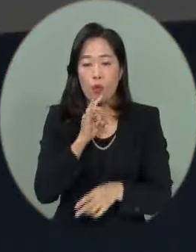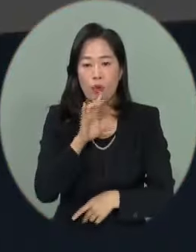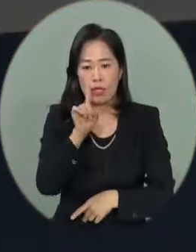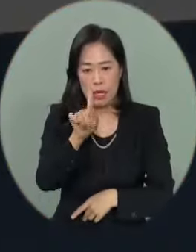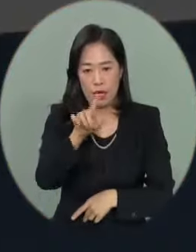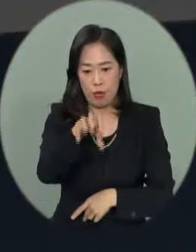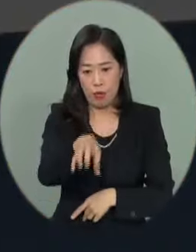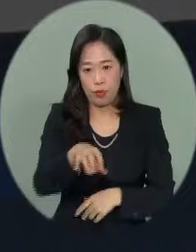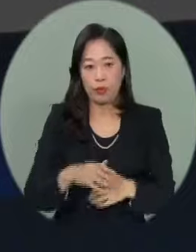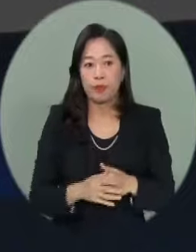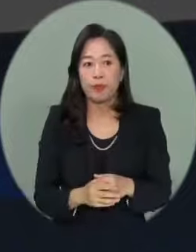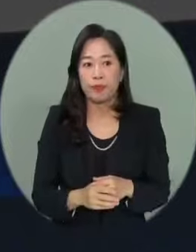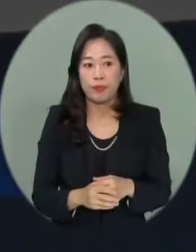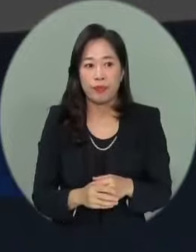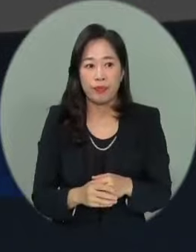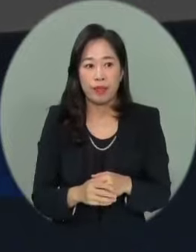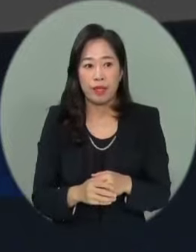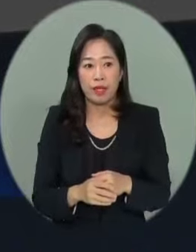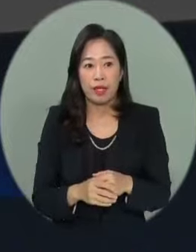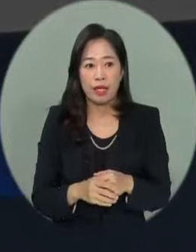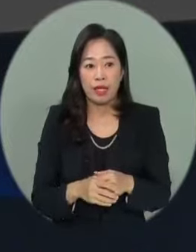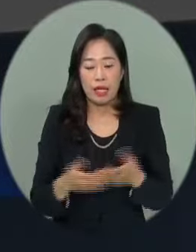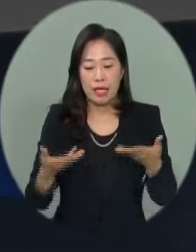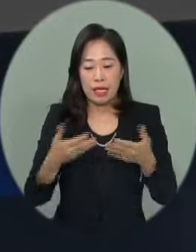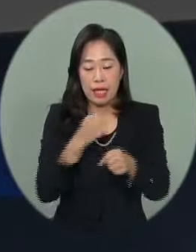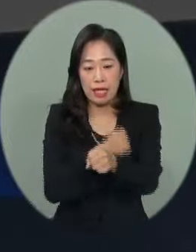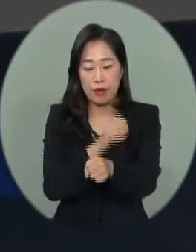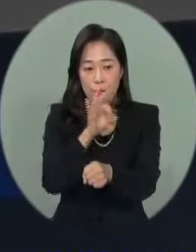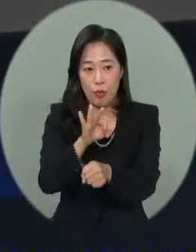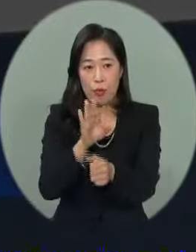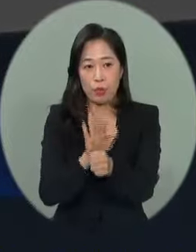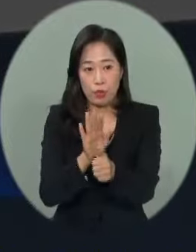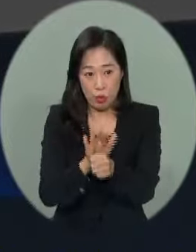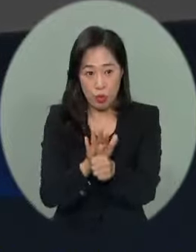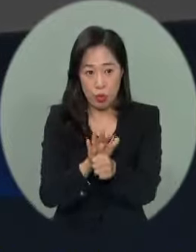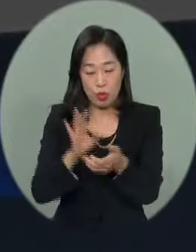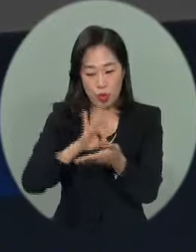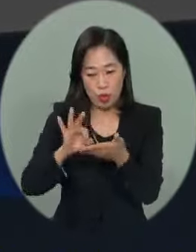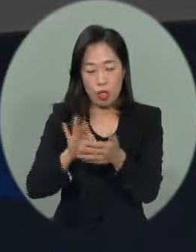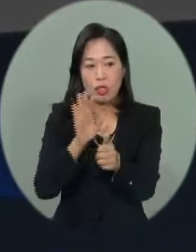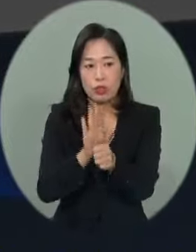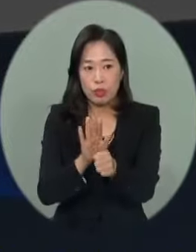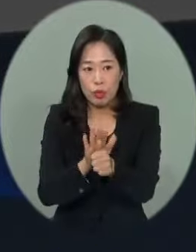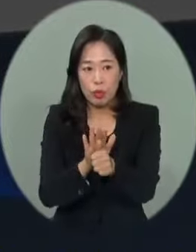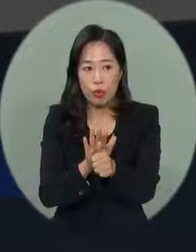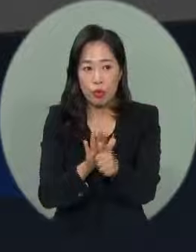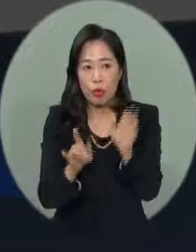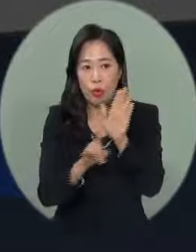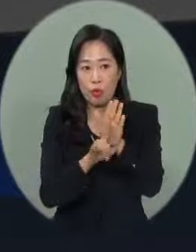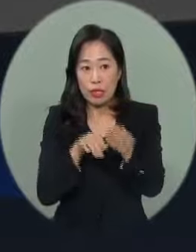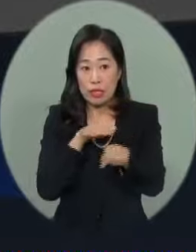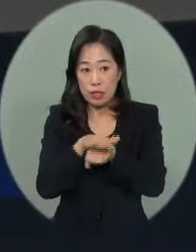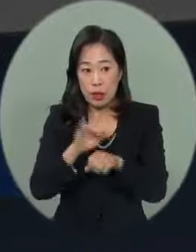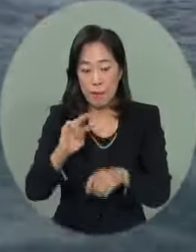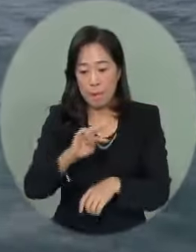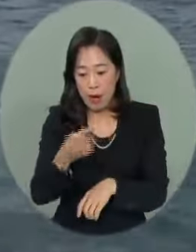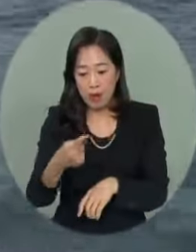곳입니다. 인건비 지원이든지 뭐 비용 지원하던 걸 공모 형식으로 바꿔가지고 따로 운영하는